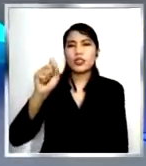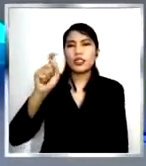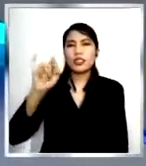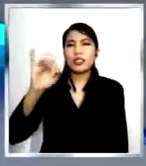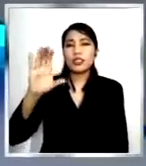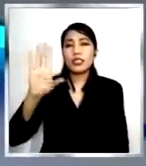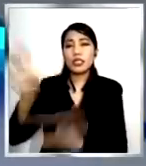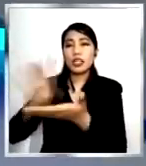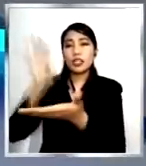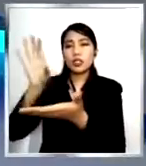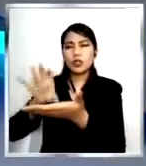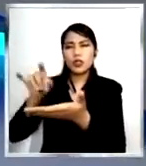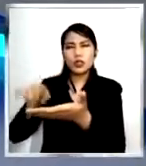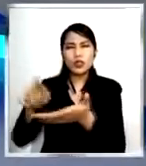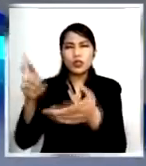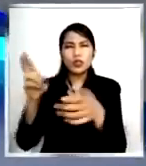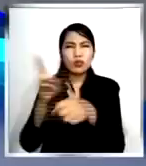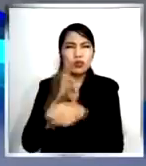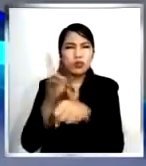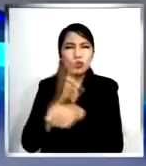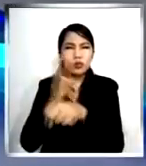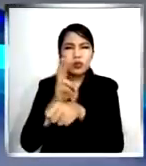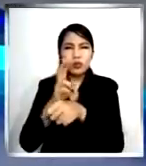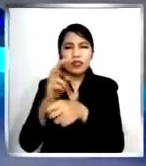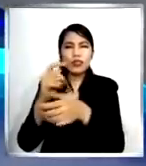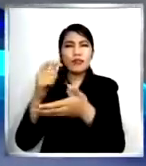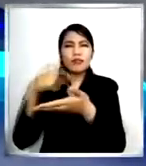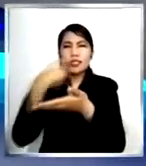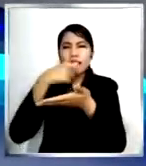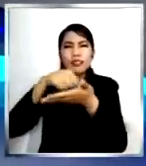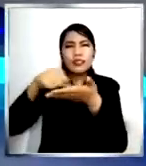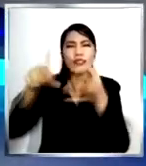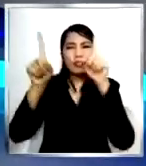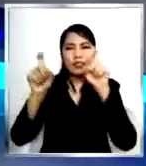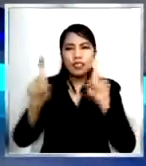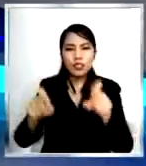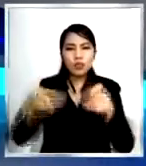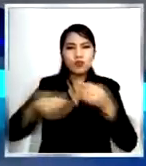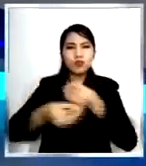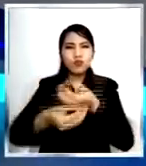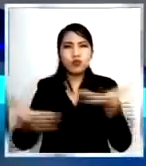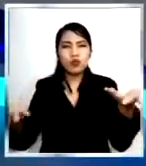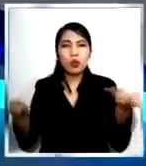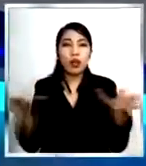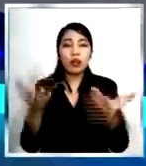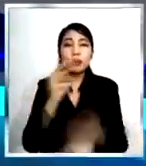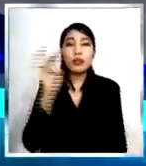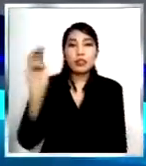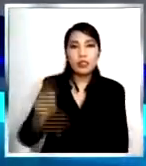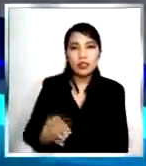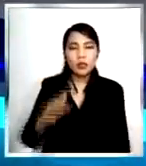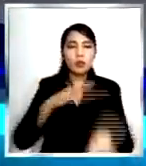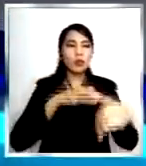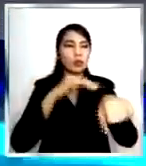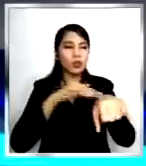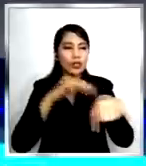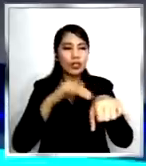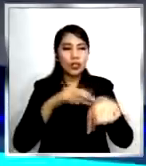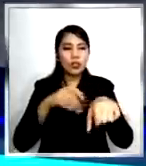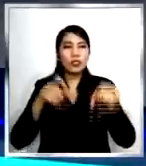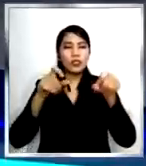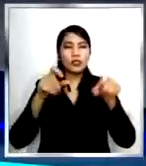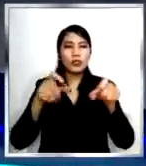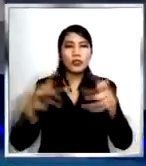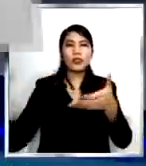sa Maynila. Ipinatawag din ng pulisya ang dalawang mga lakal na nakakuha ng sakok naglalaman ng mga test kit. Nakatutok